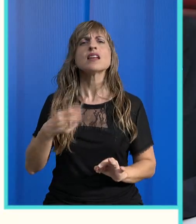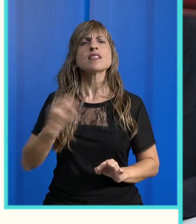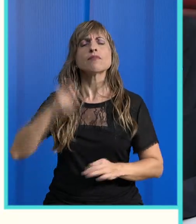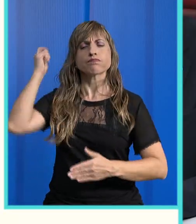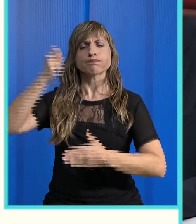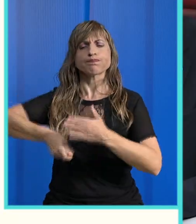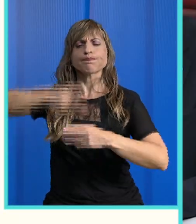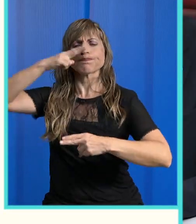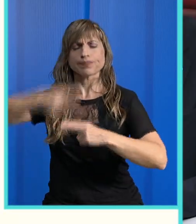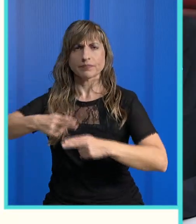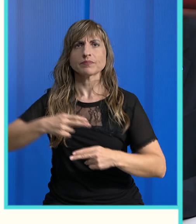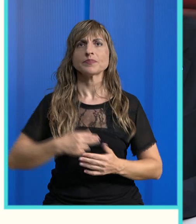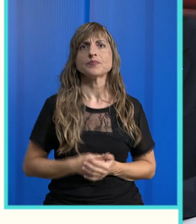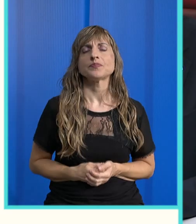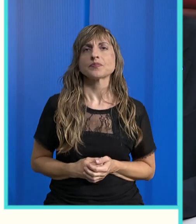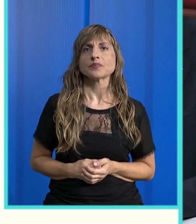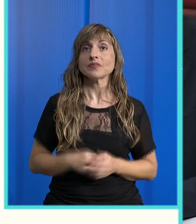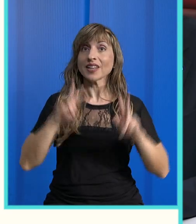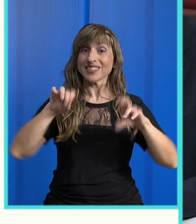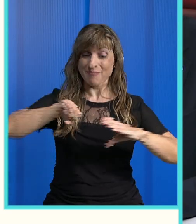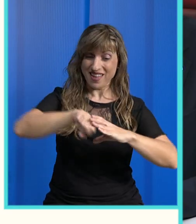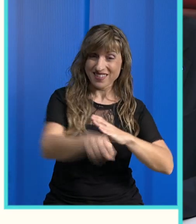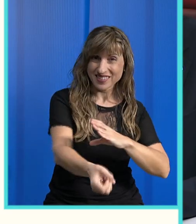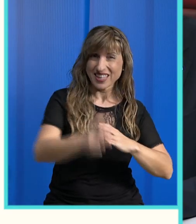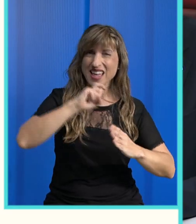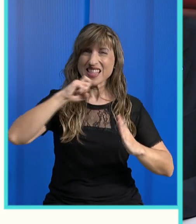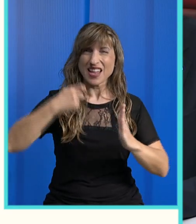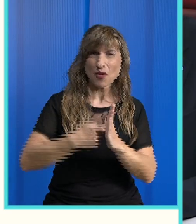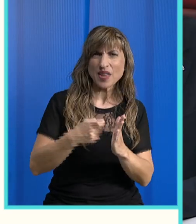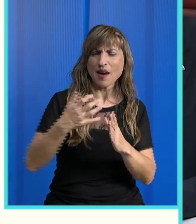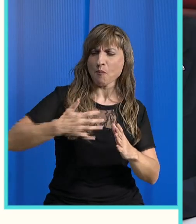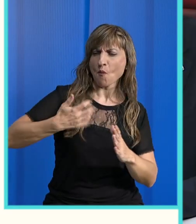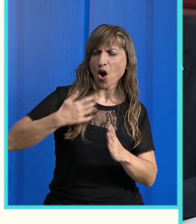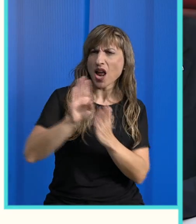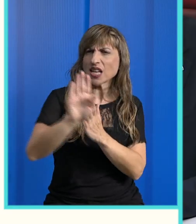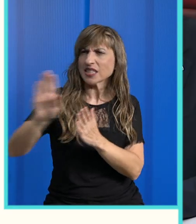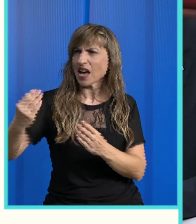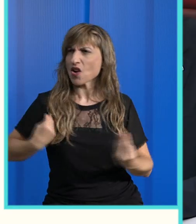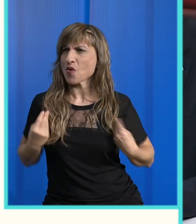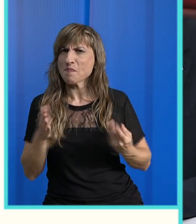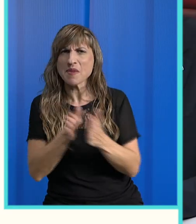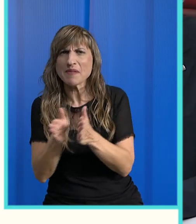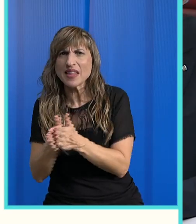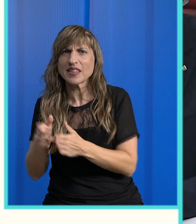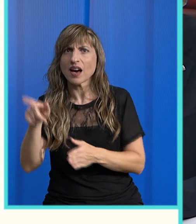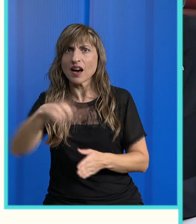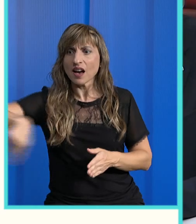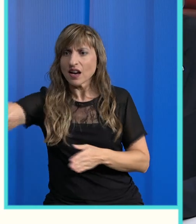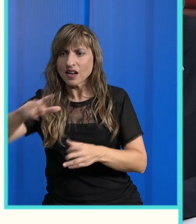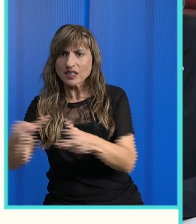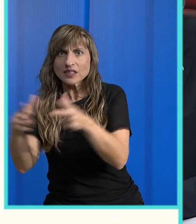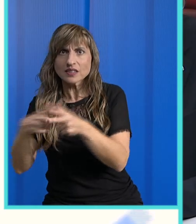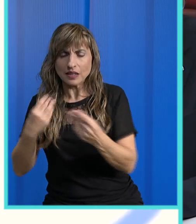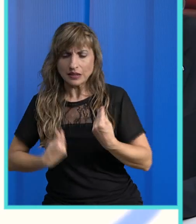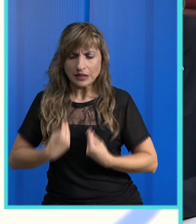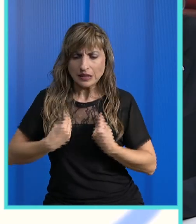Però davant de l'ocupació delinqüencial la que genera greus problemes de convivència la que fa que la ciutadania se senti clarament insegura en